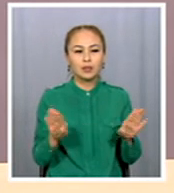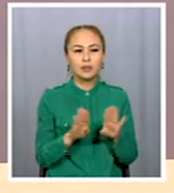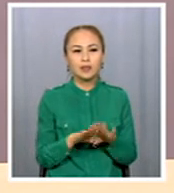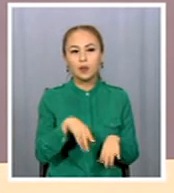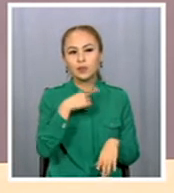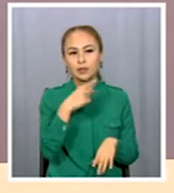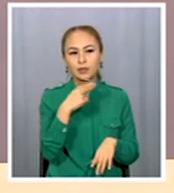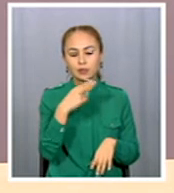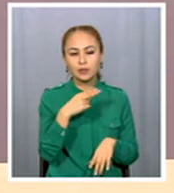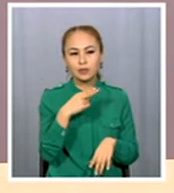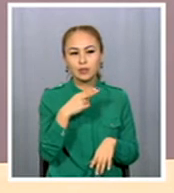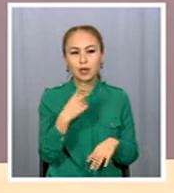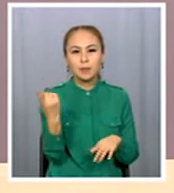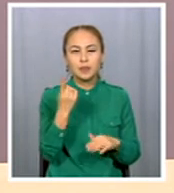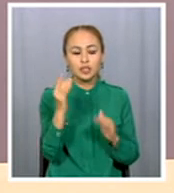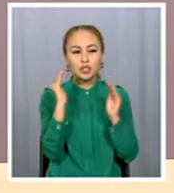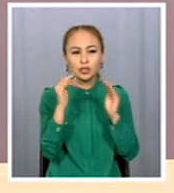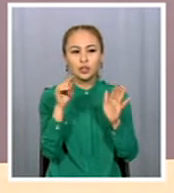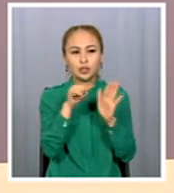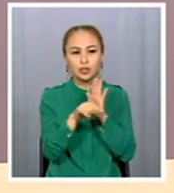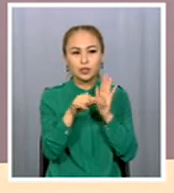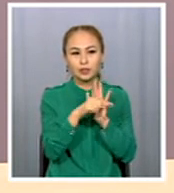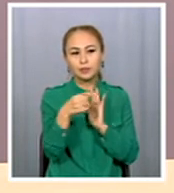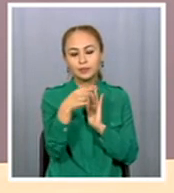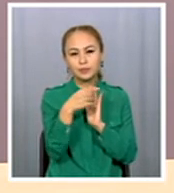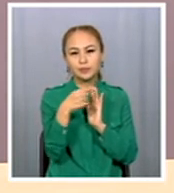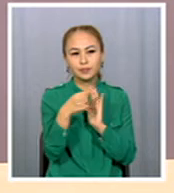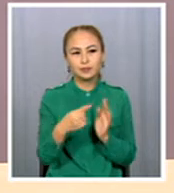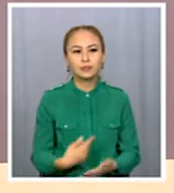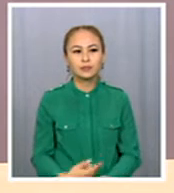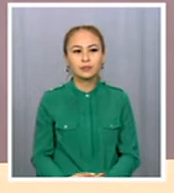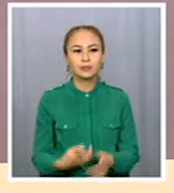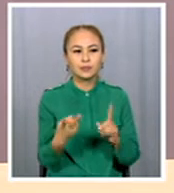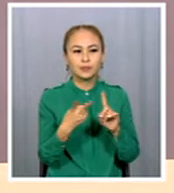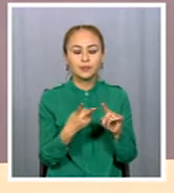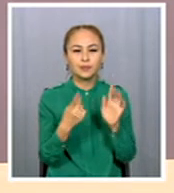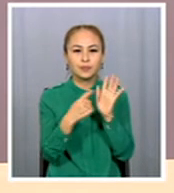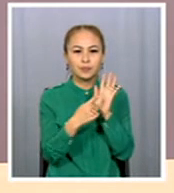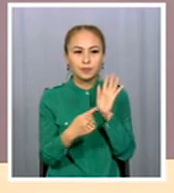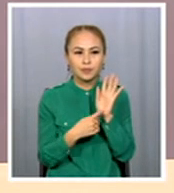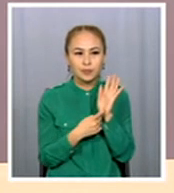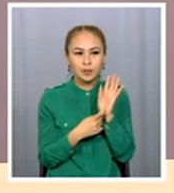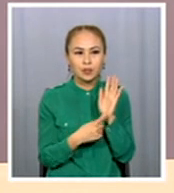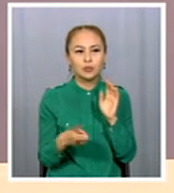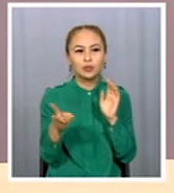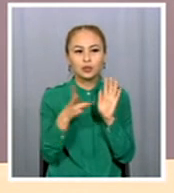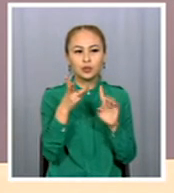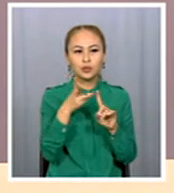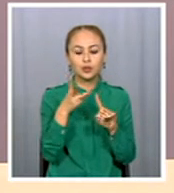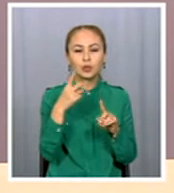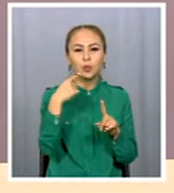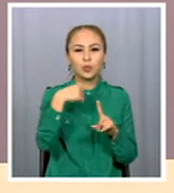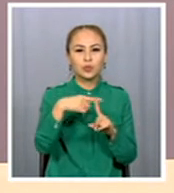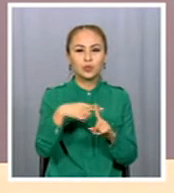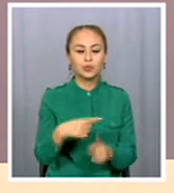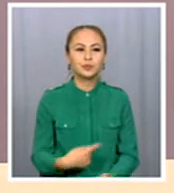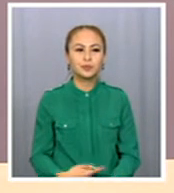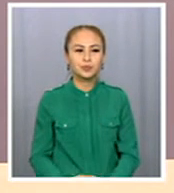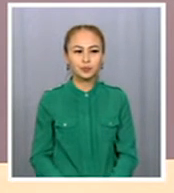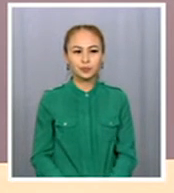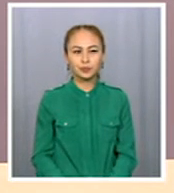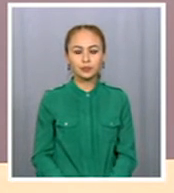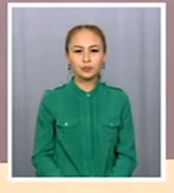Бірінші, жақша ішіндегі азайту амалы, екінші, жақша сыртындағы бөлу амалы, үшінші, қосу амалы